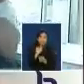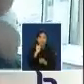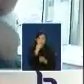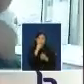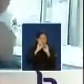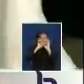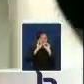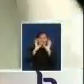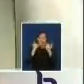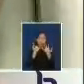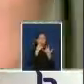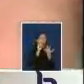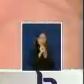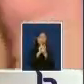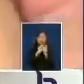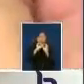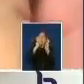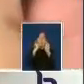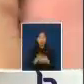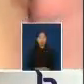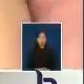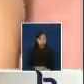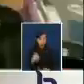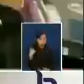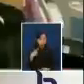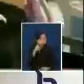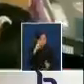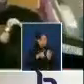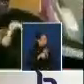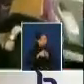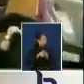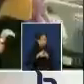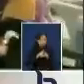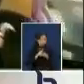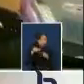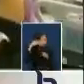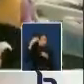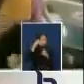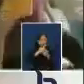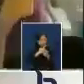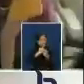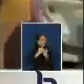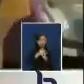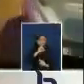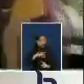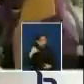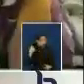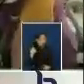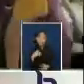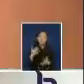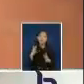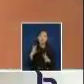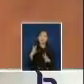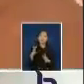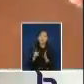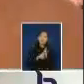น โอกาสที่จะเชื้อกลายพันธุ์ที่มีคนเป็นห่วงว่าจะกลายพันธุ์รุนแรงมากขึ้น ผมยืนยันนะฮะโรคเชื้อเอนโทรไวรั